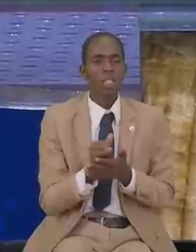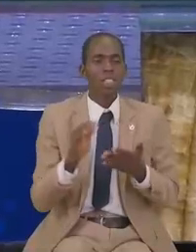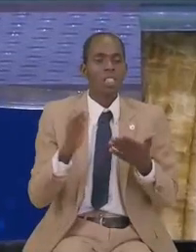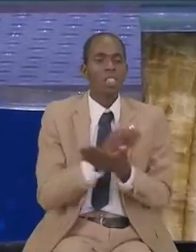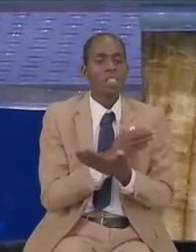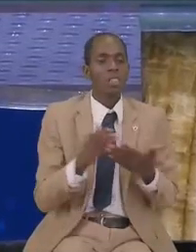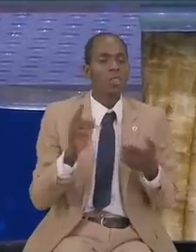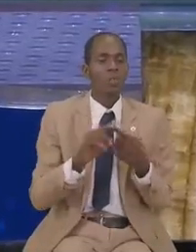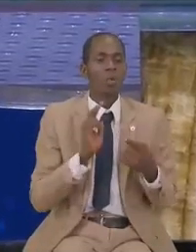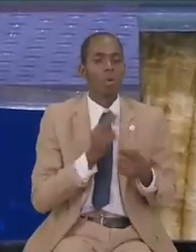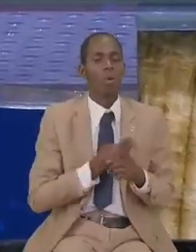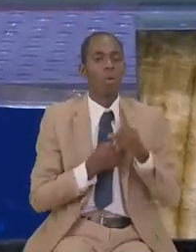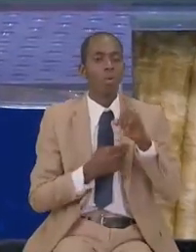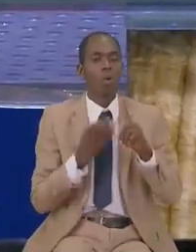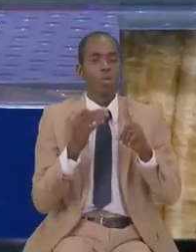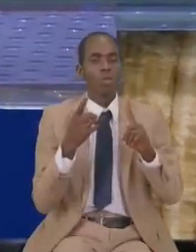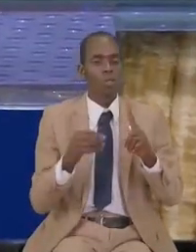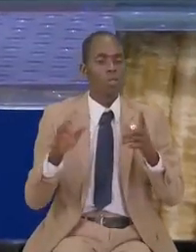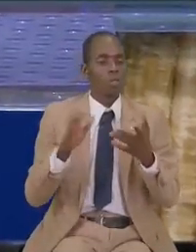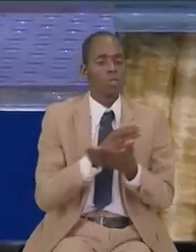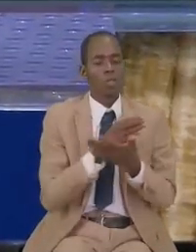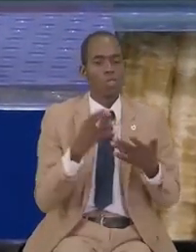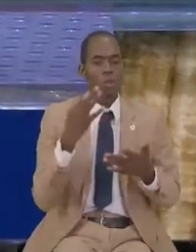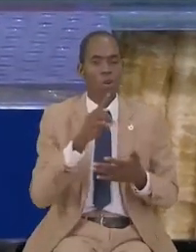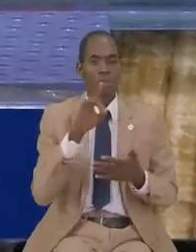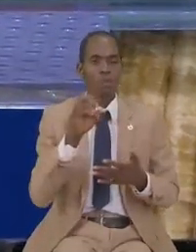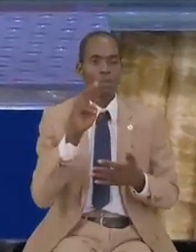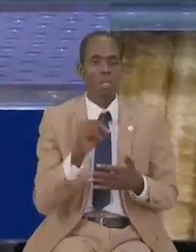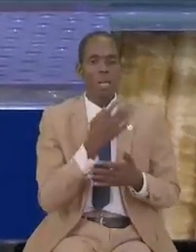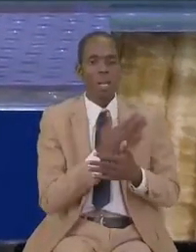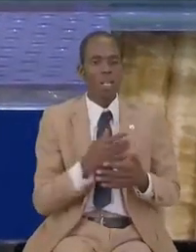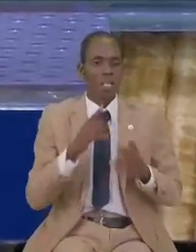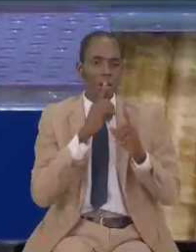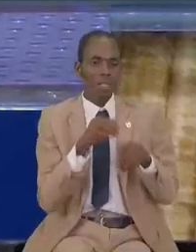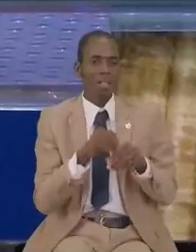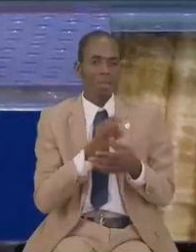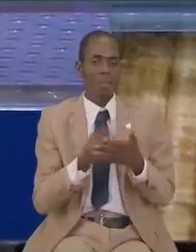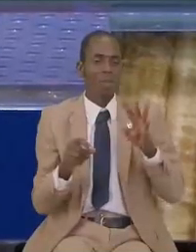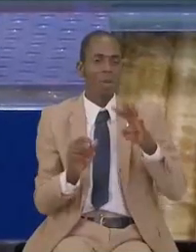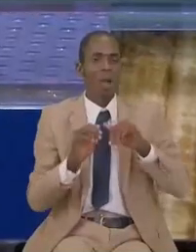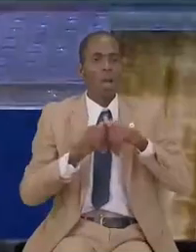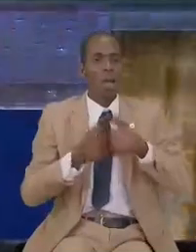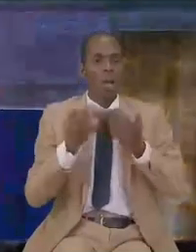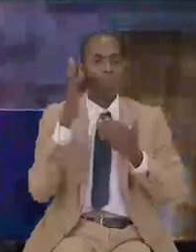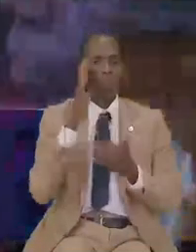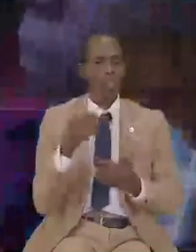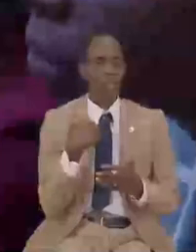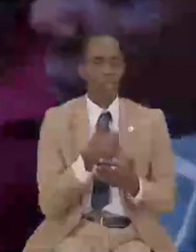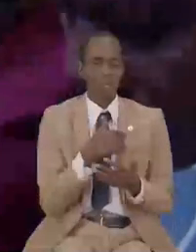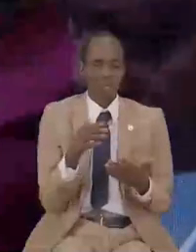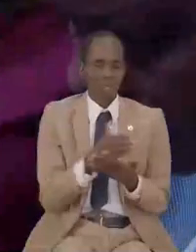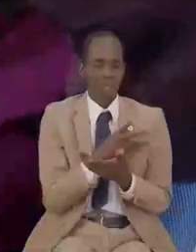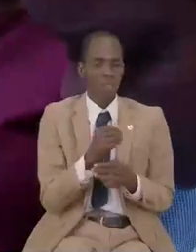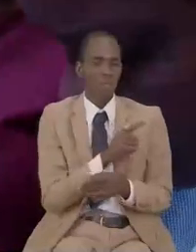chantez-nous quelques-uns des cantiques de Sion. Verset 4. Comment chanterions-nous les cantiques